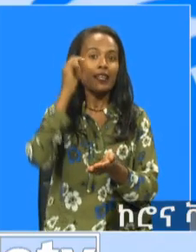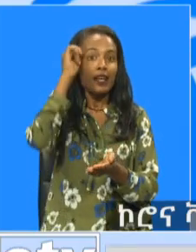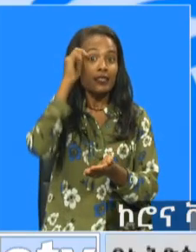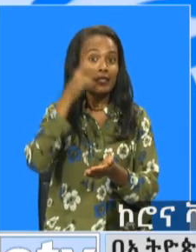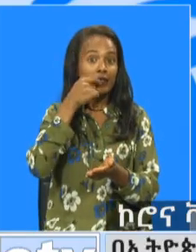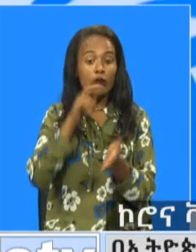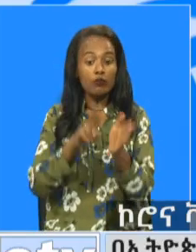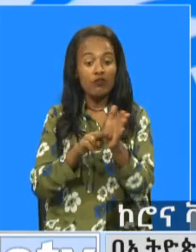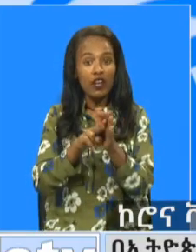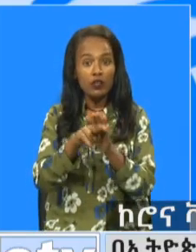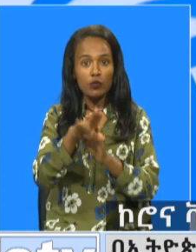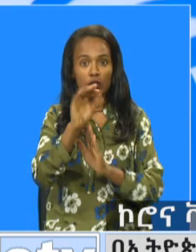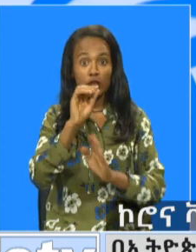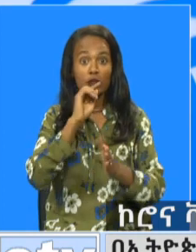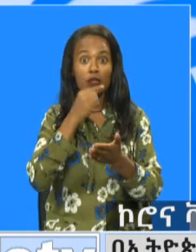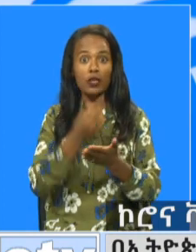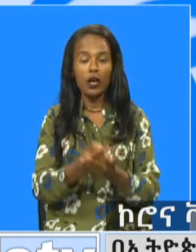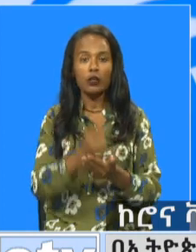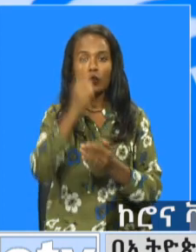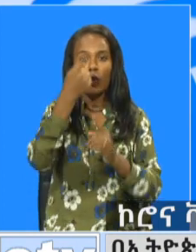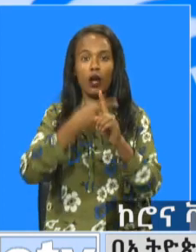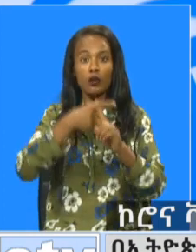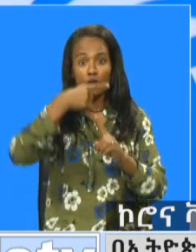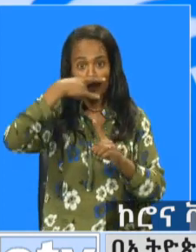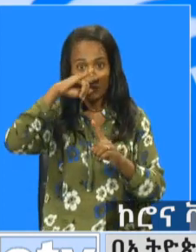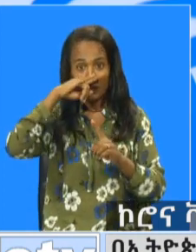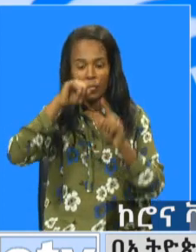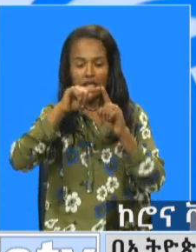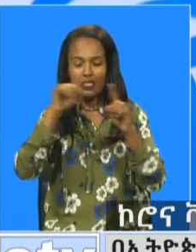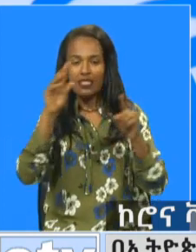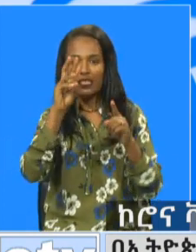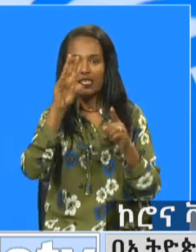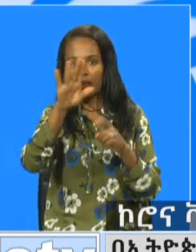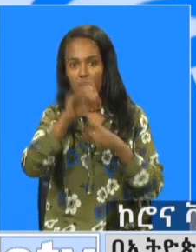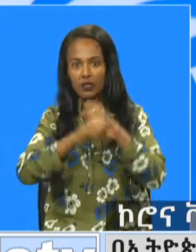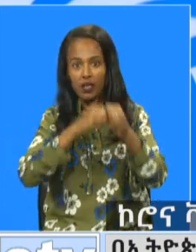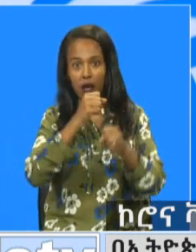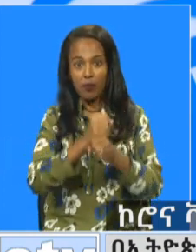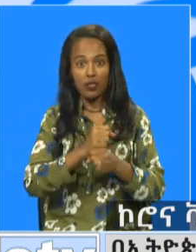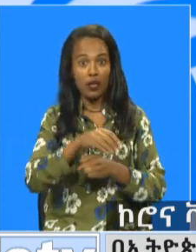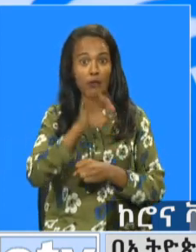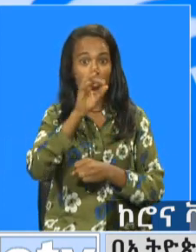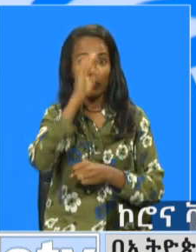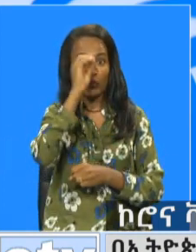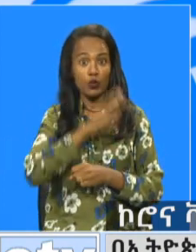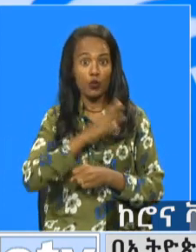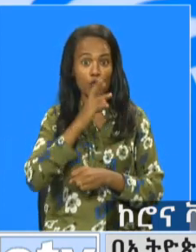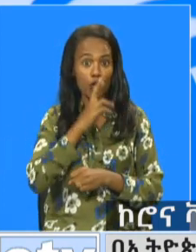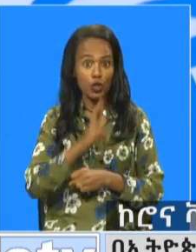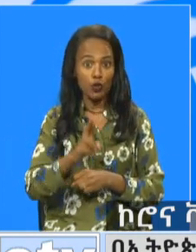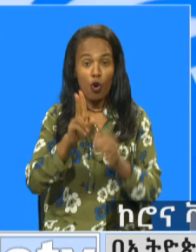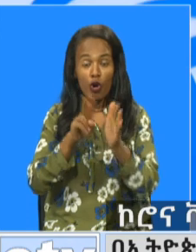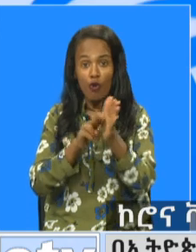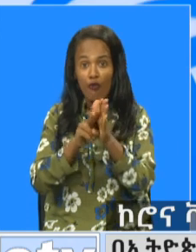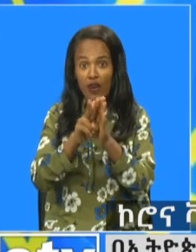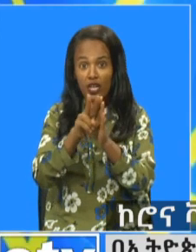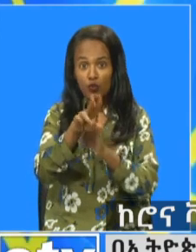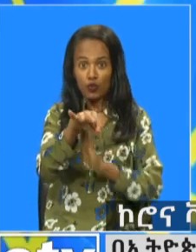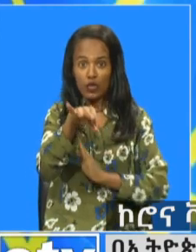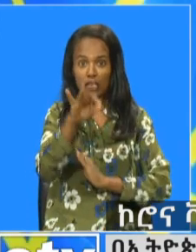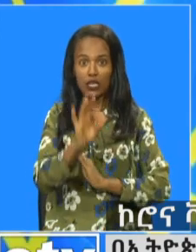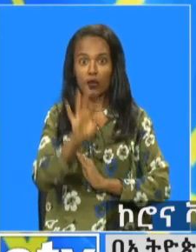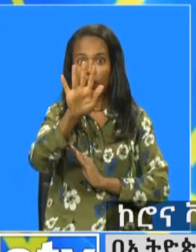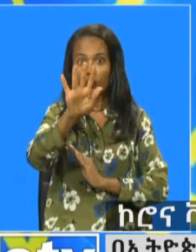እንደገለጹት ቫይረሱ እንደተገኘባቸው የተረጋገጠው ከአንድ ወር ህፃን እስከ 65 ዓመት ባለው እድሜ ክልል ውስጥ የሚገኙ ሰዎች ናቸው። ቫይረሱ